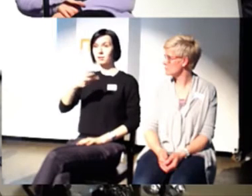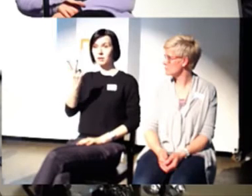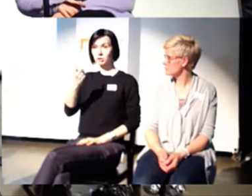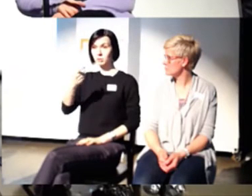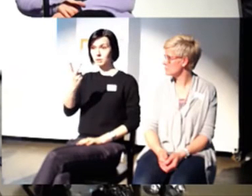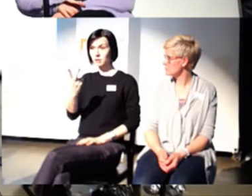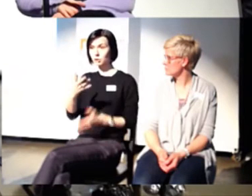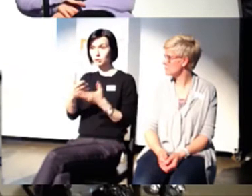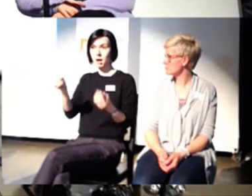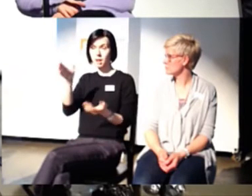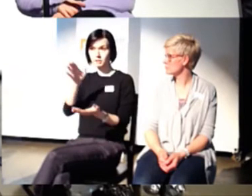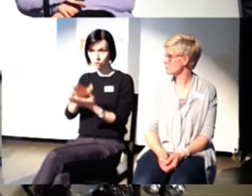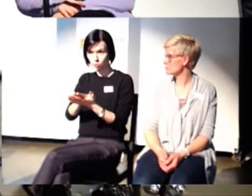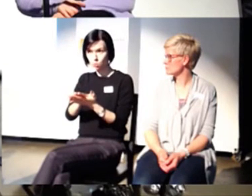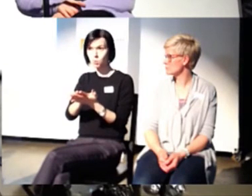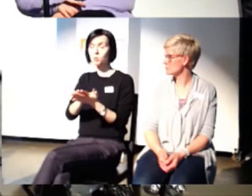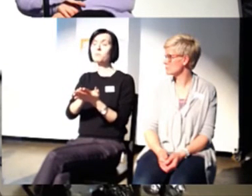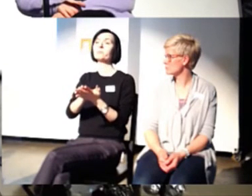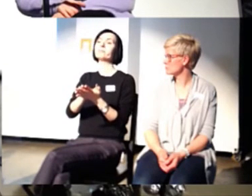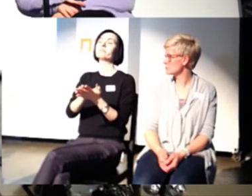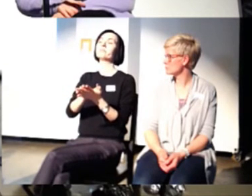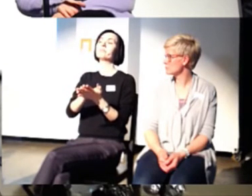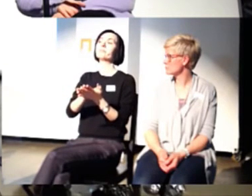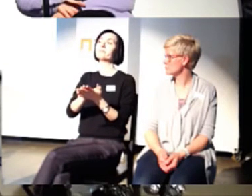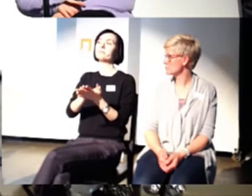maaliskuussa ja ennen siitä olen toiminut